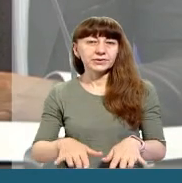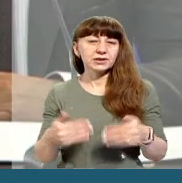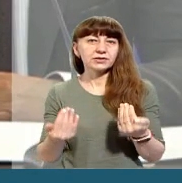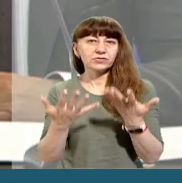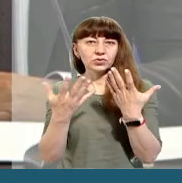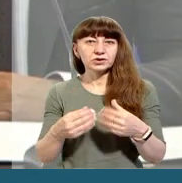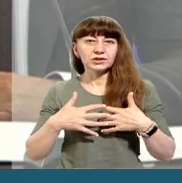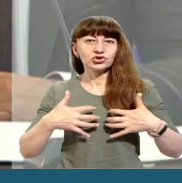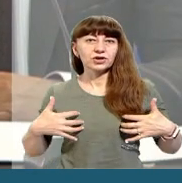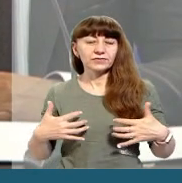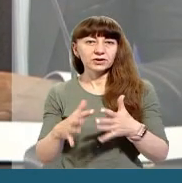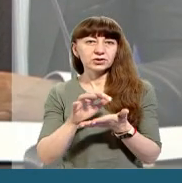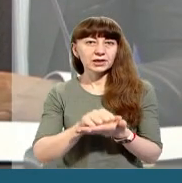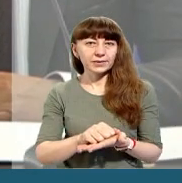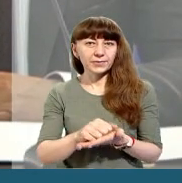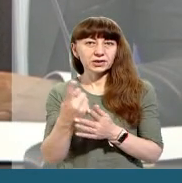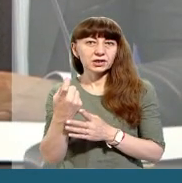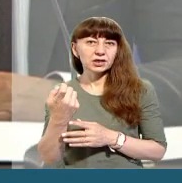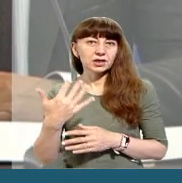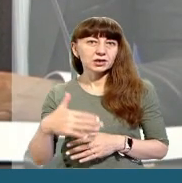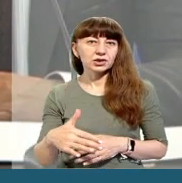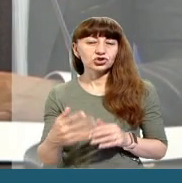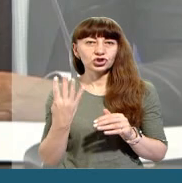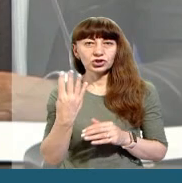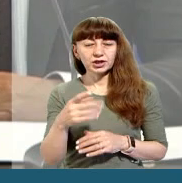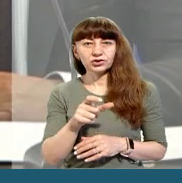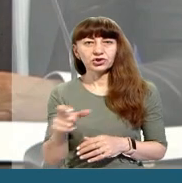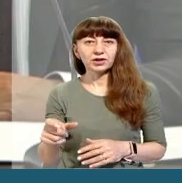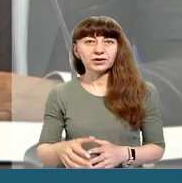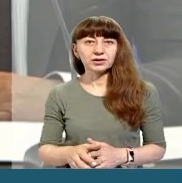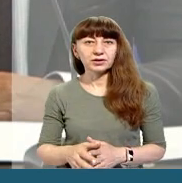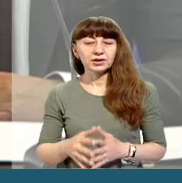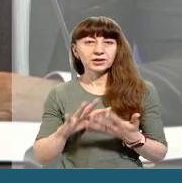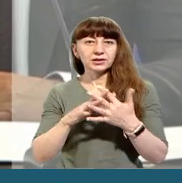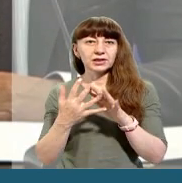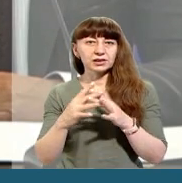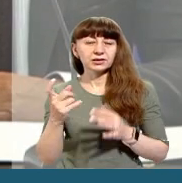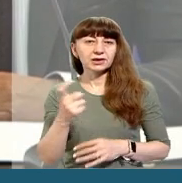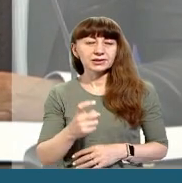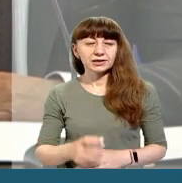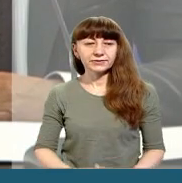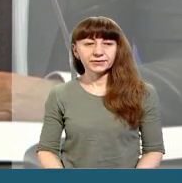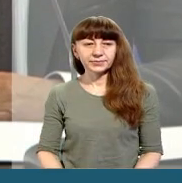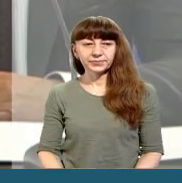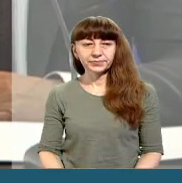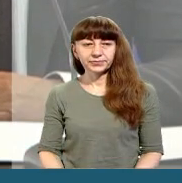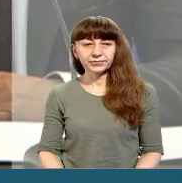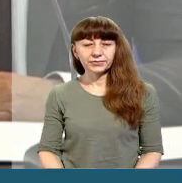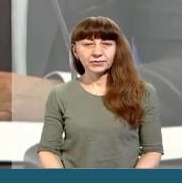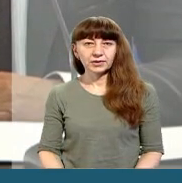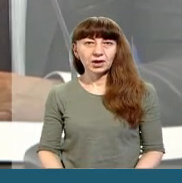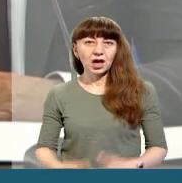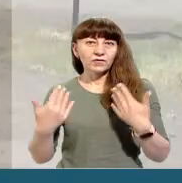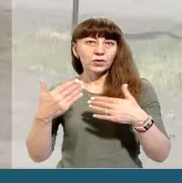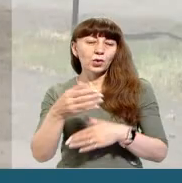айналысады. 2024 жылдың 1 мамырындағы жағдай бойынша ауыл шаруашылығы өндірісінің жалпы өнімі 1 миллиард 547 миллион